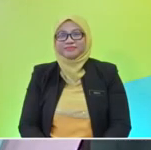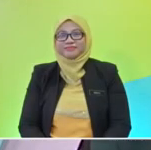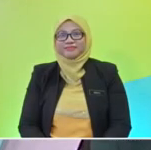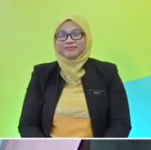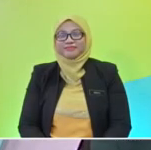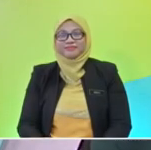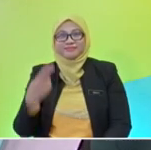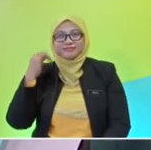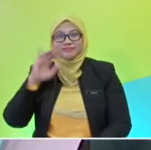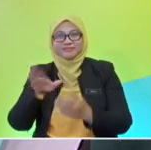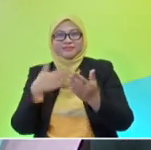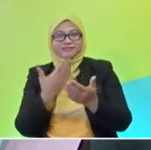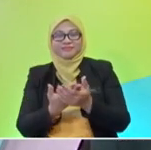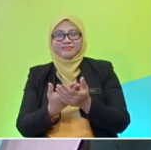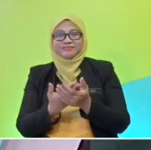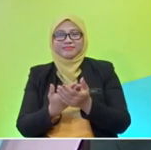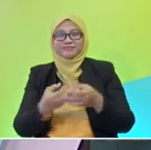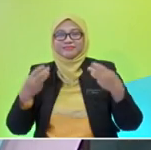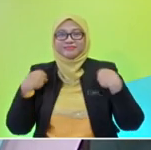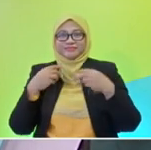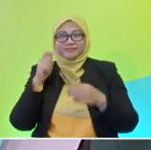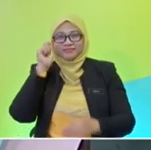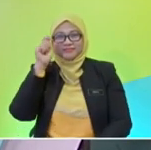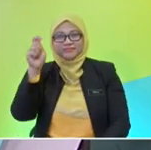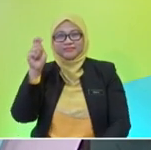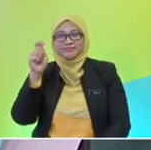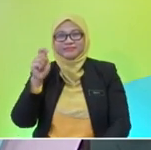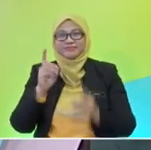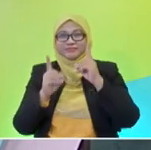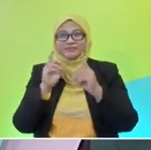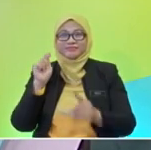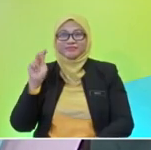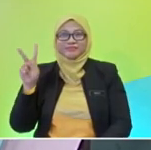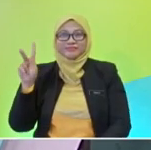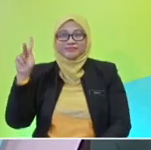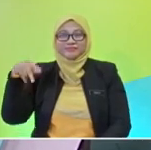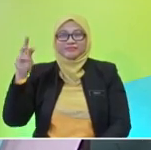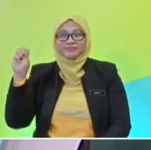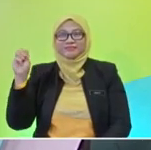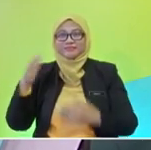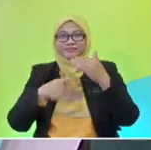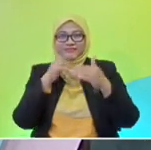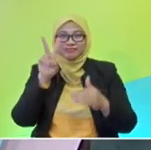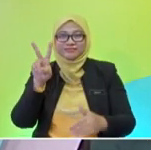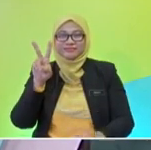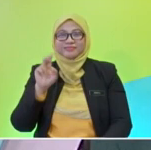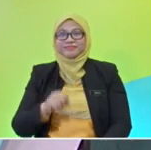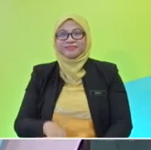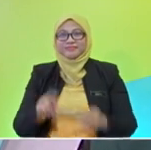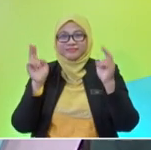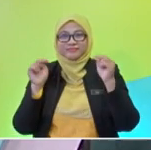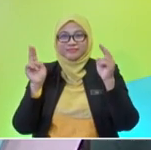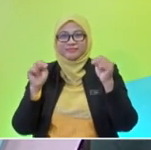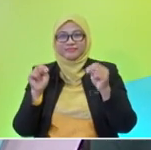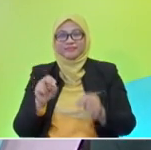Hai semua Anda masih menonton di Net TV CPN sekarang kita dalam slot tahap 2 mata pelajaran yang sama-sama kita belajar hari ini